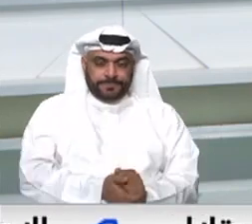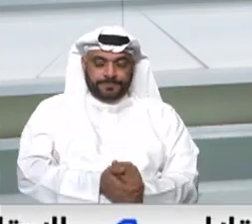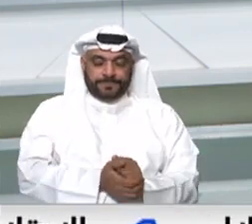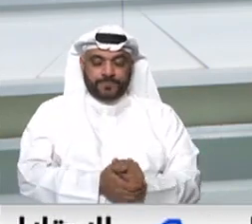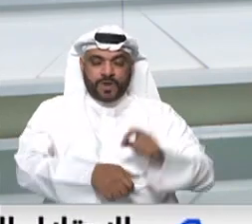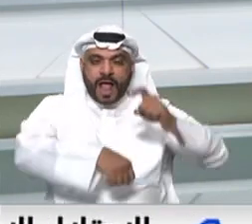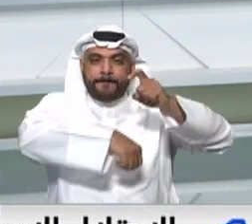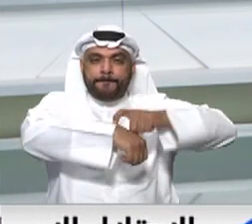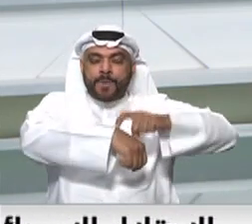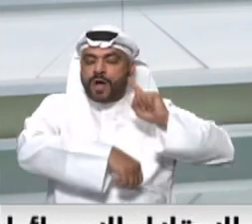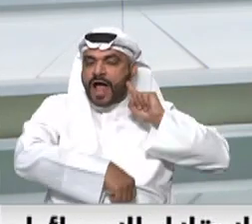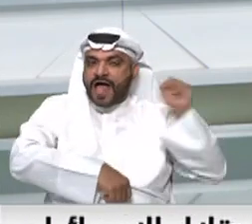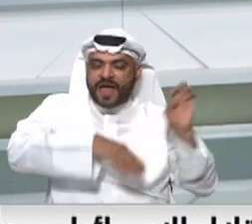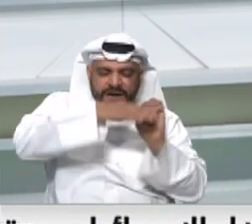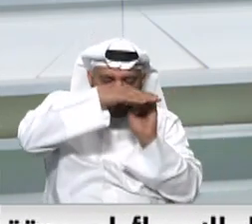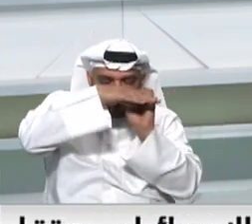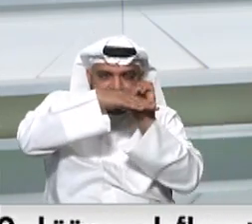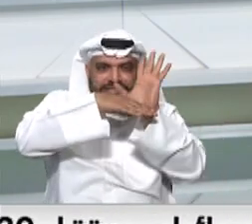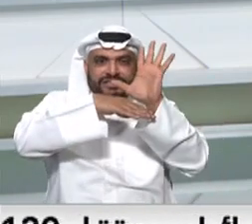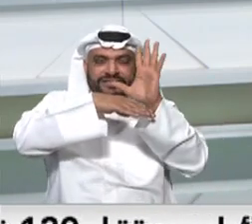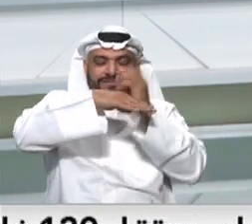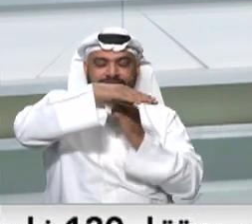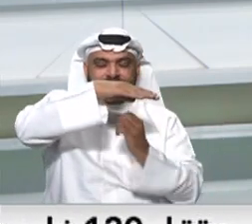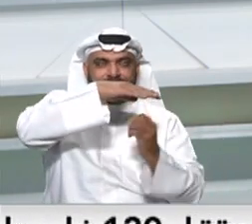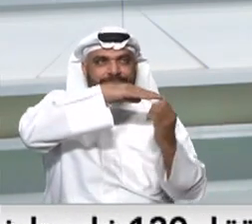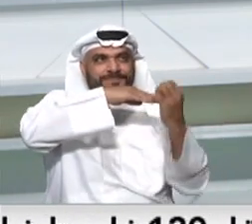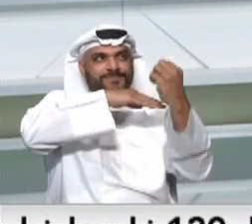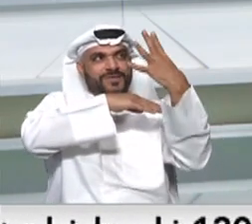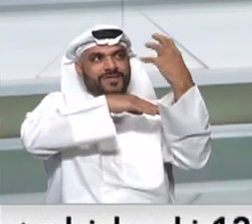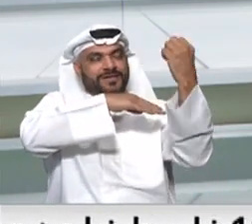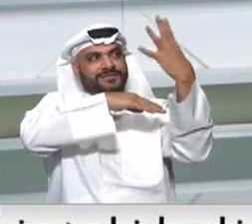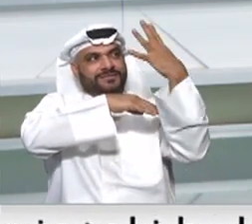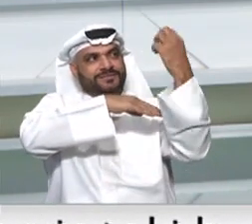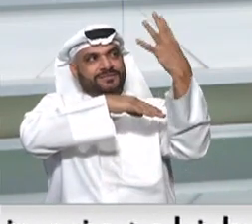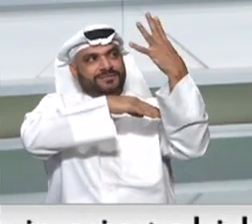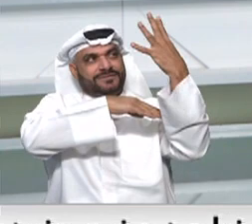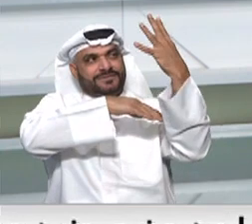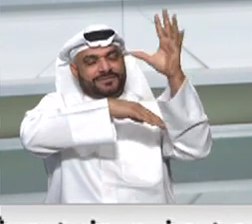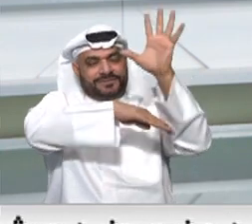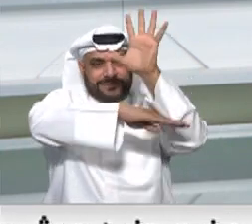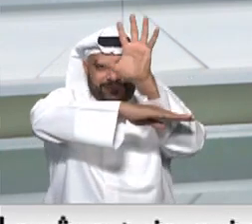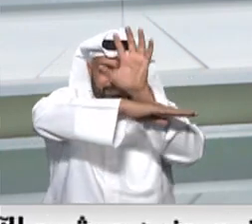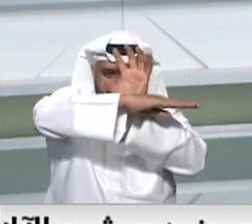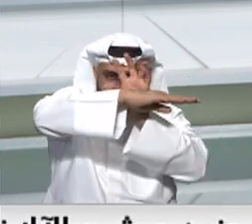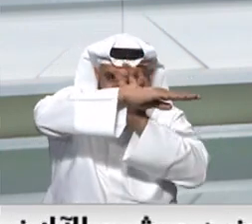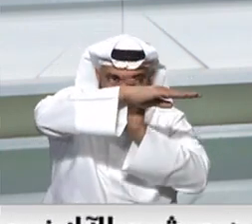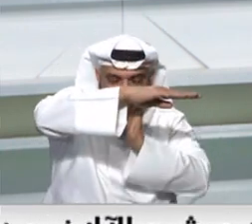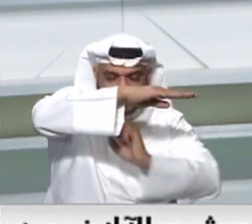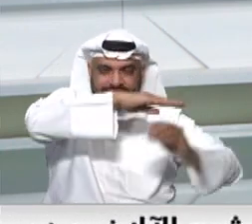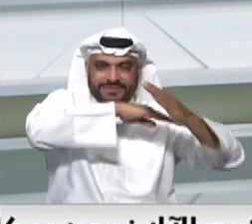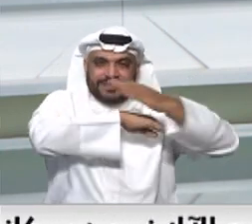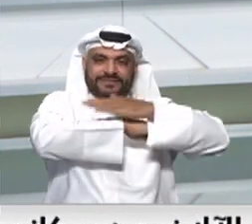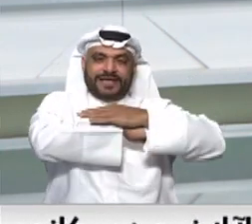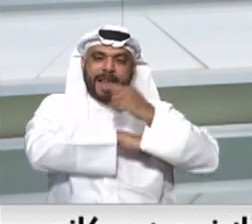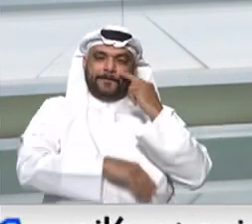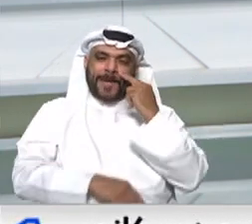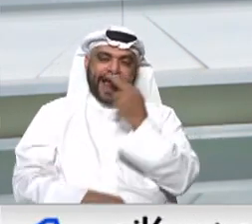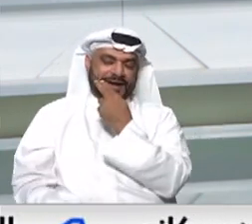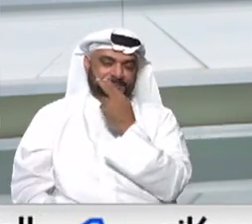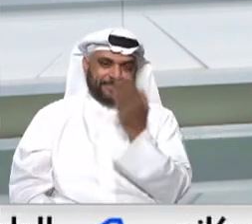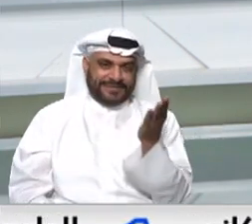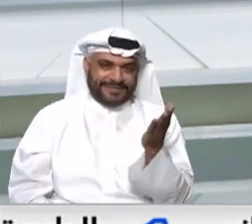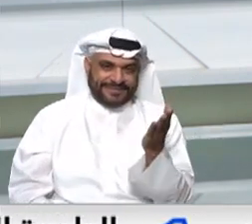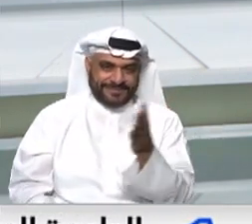المواقيت باذن الله اذان الفجر الساعه ثلاثه وتسعه عشر دقيقه والشروق الساعه اربعه وثلاثه وخمسين والمغرب الساعه 6:51